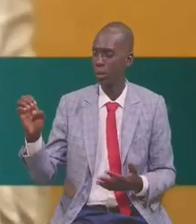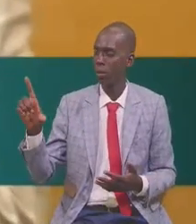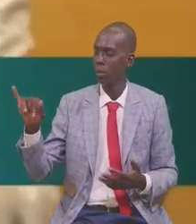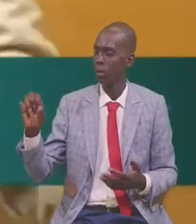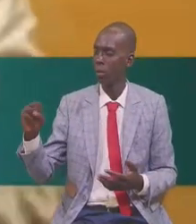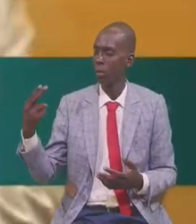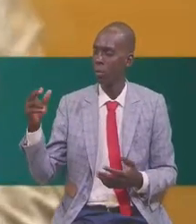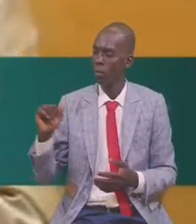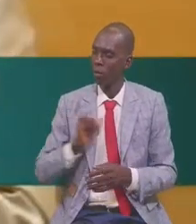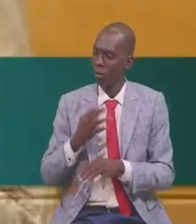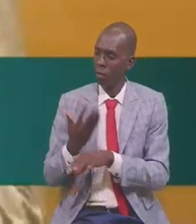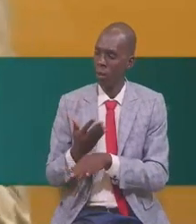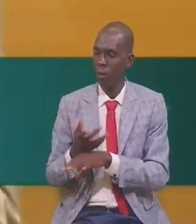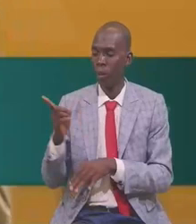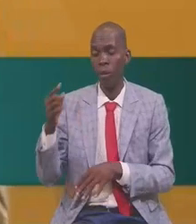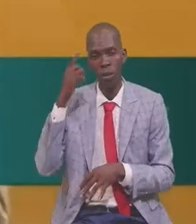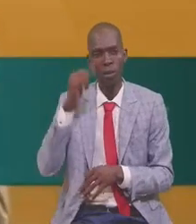à Jéricho.